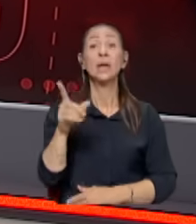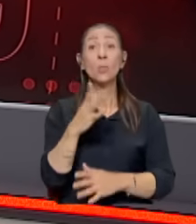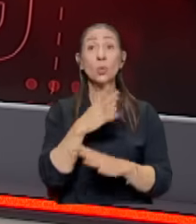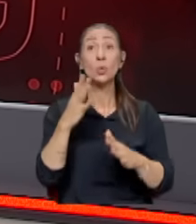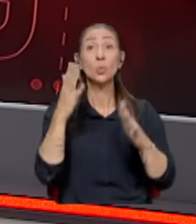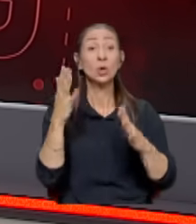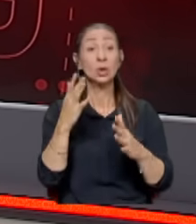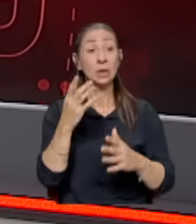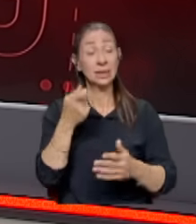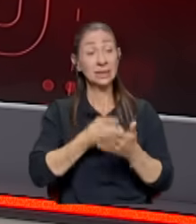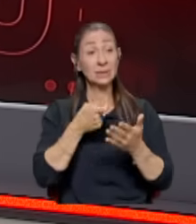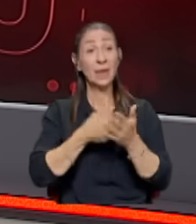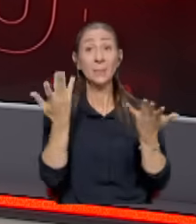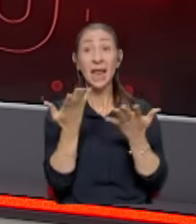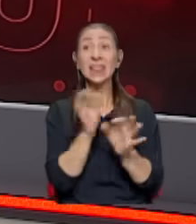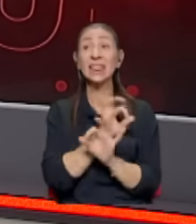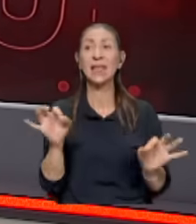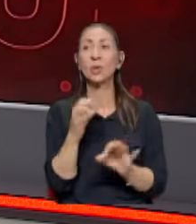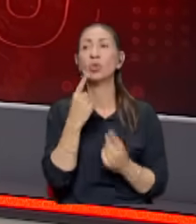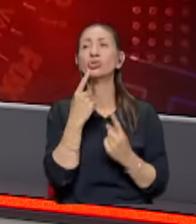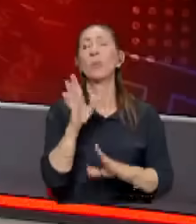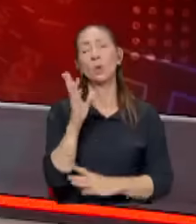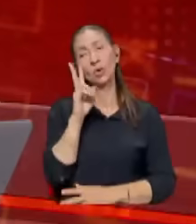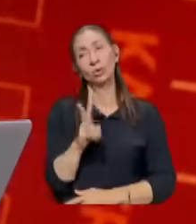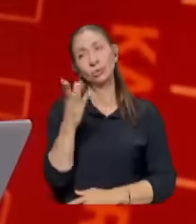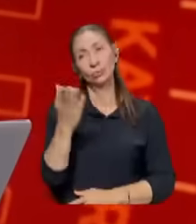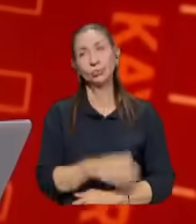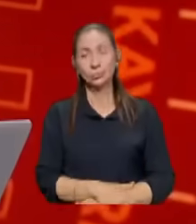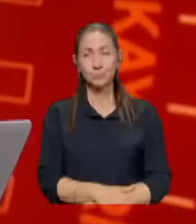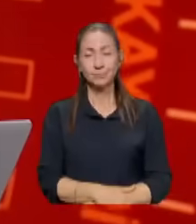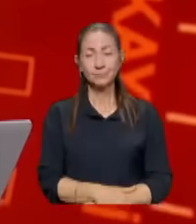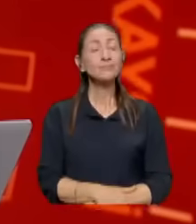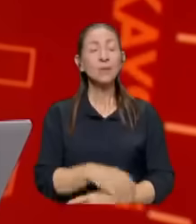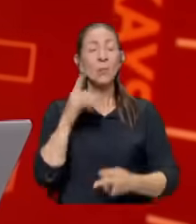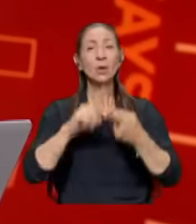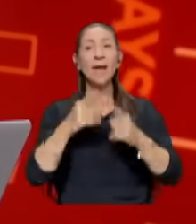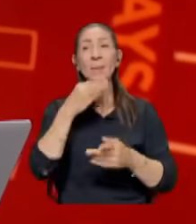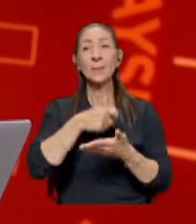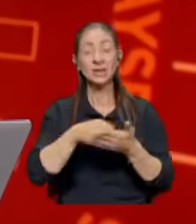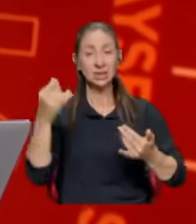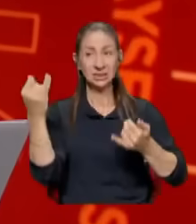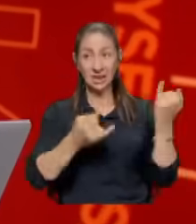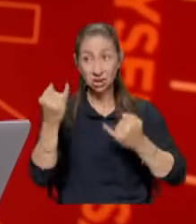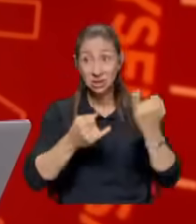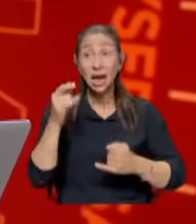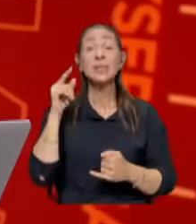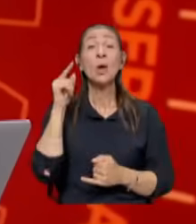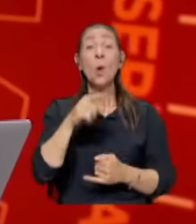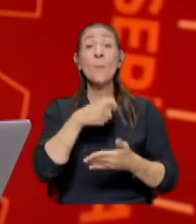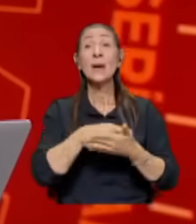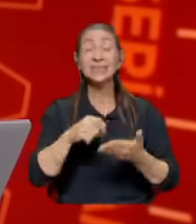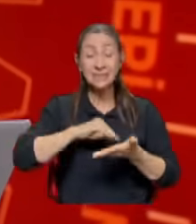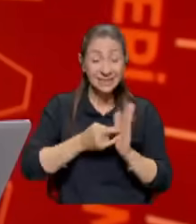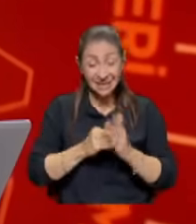büyük büyük titre olanlar bile net konuşamıyor, görüyorsunuz. Siyaset emekli maaşlarını tartışırken bu arada o